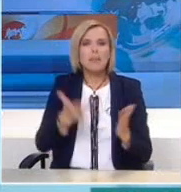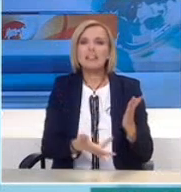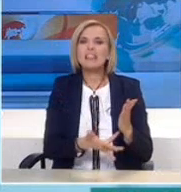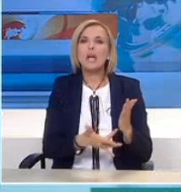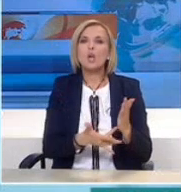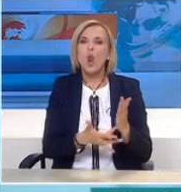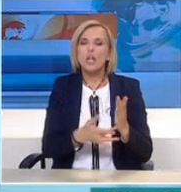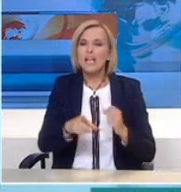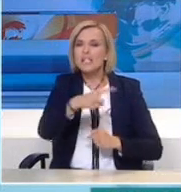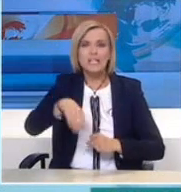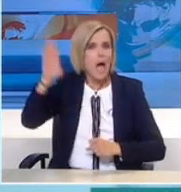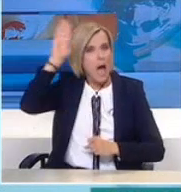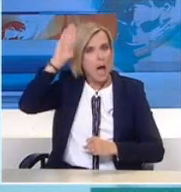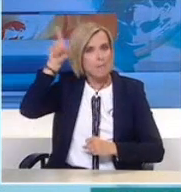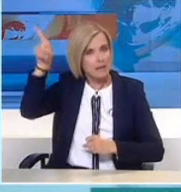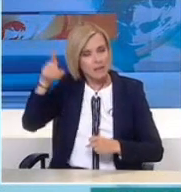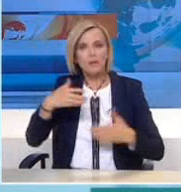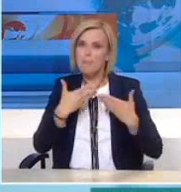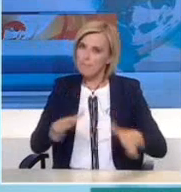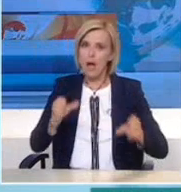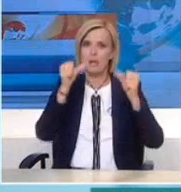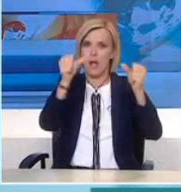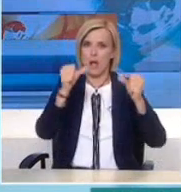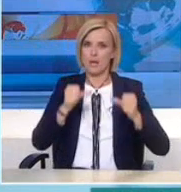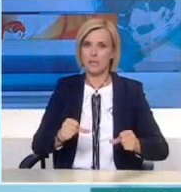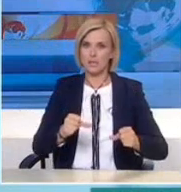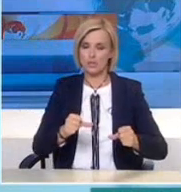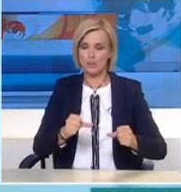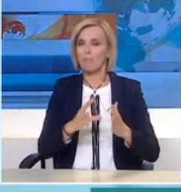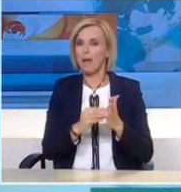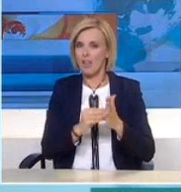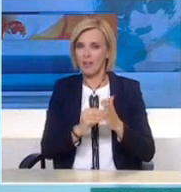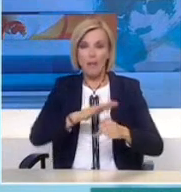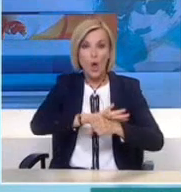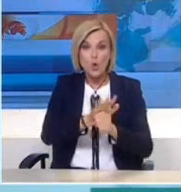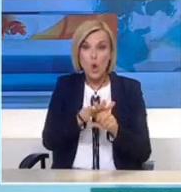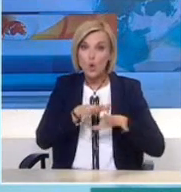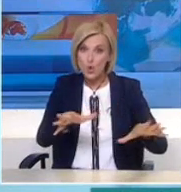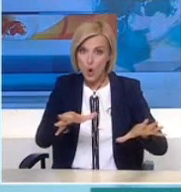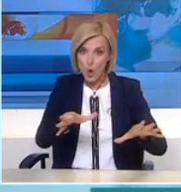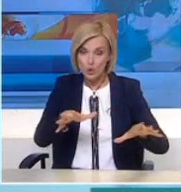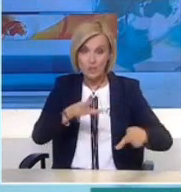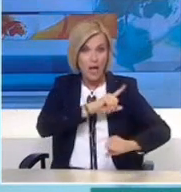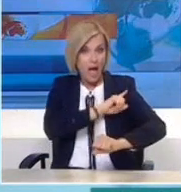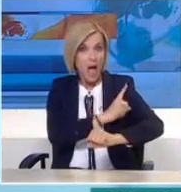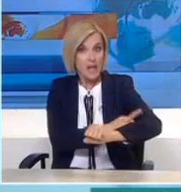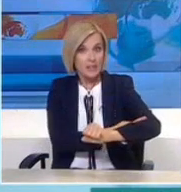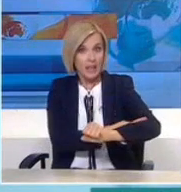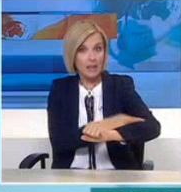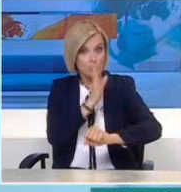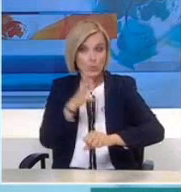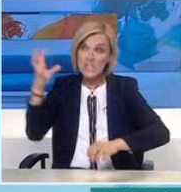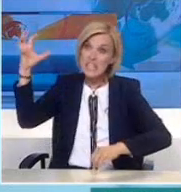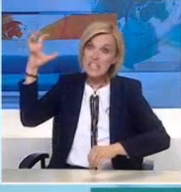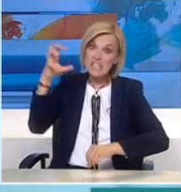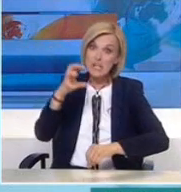Πολιτειών, δημοσιεύτηκαν κάποια δεδομένα που αφορούν την αντοχή του ιού στη θερμοκρασία και την υγρασία σε μη πορώδεις επιφάνειες, όπως